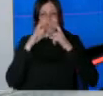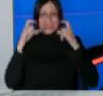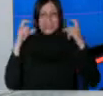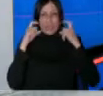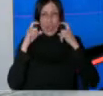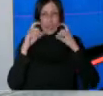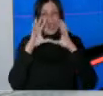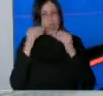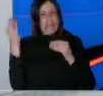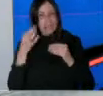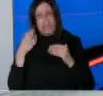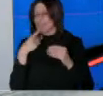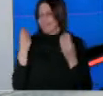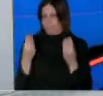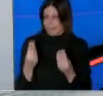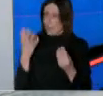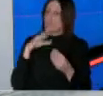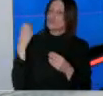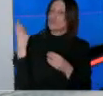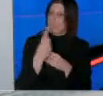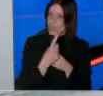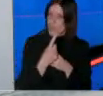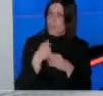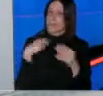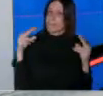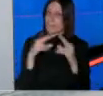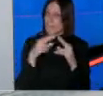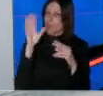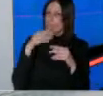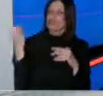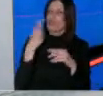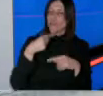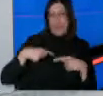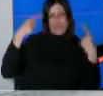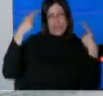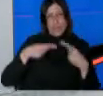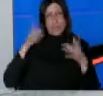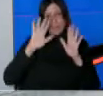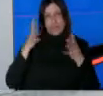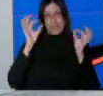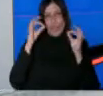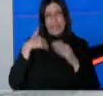כוכבית, אני אגיד לך למה תשים כוכבית, כי בעוד שבוע, אנחנו ניפגש פה בעוד שבוע ויום, משדר